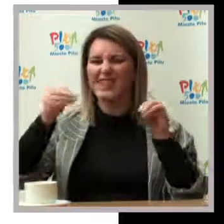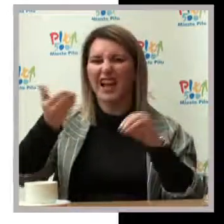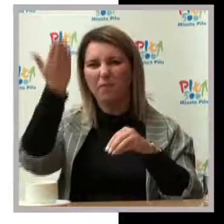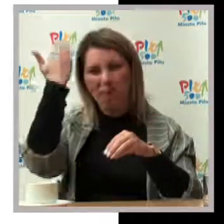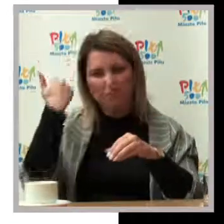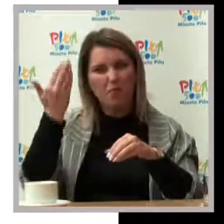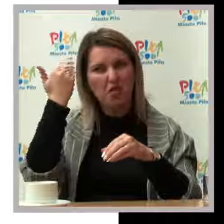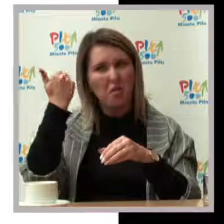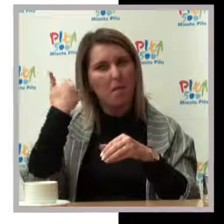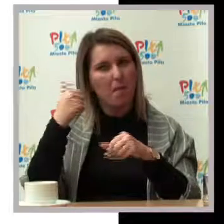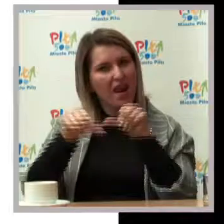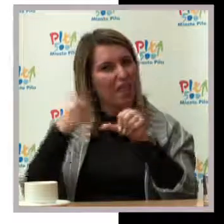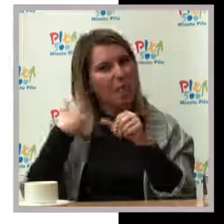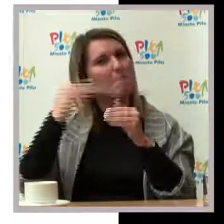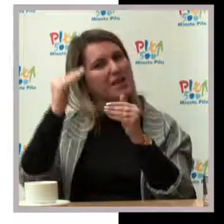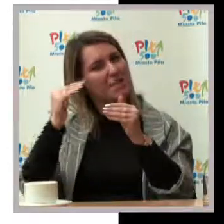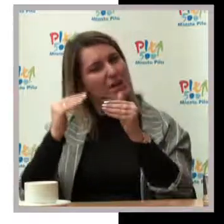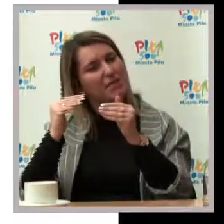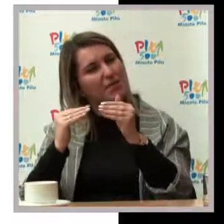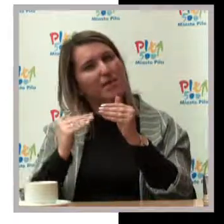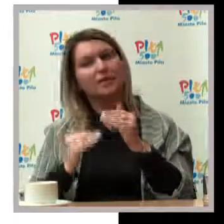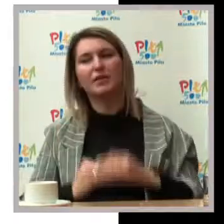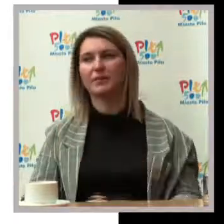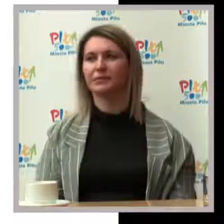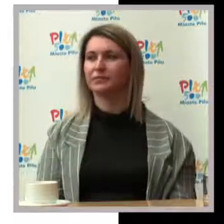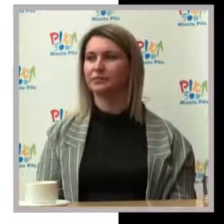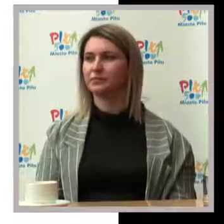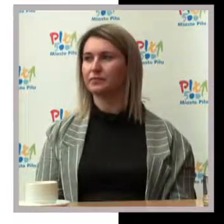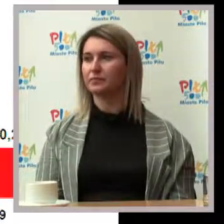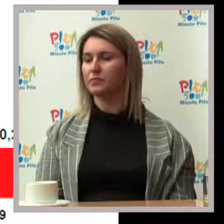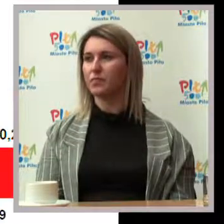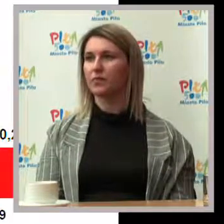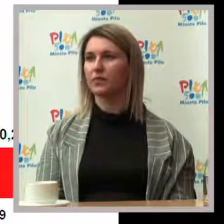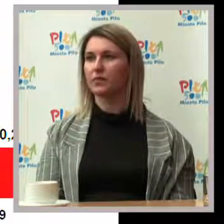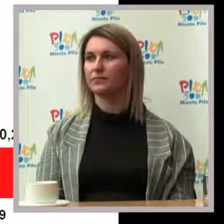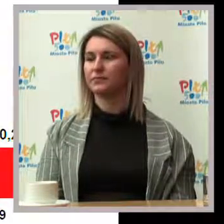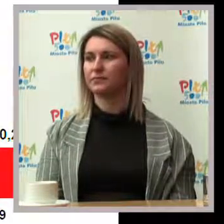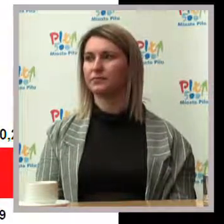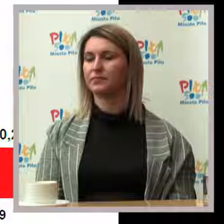w ostatnich latach udało się pozyskać, albo w ogóle nawet udało się pozyskać dla miasta.